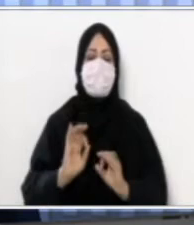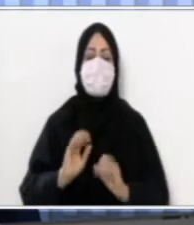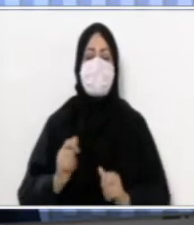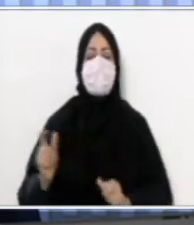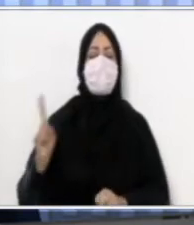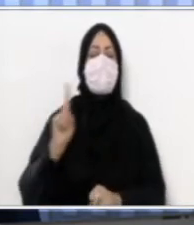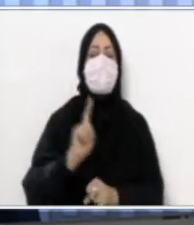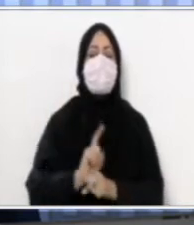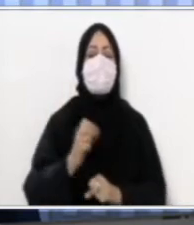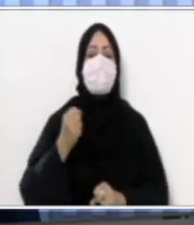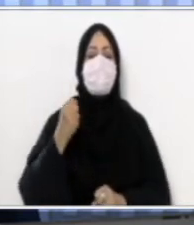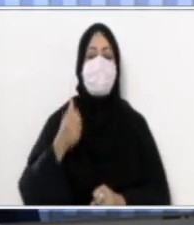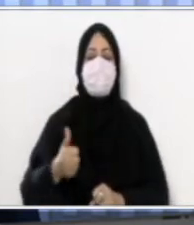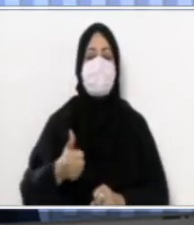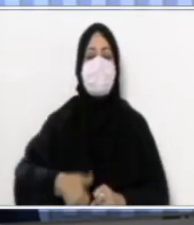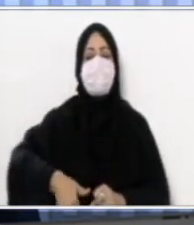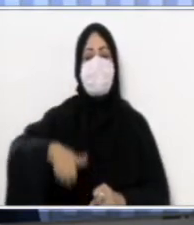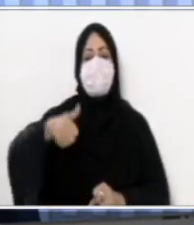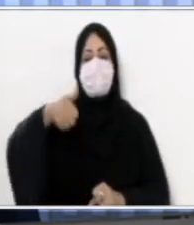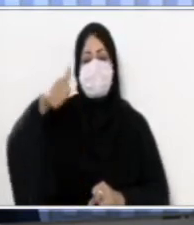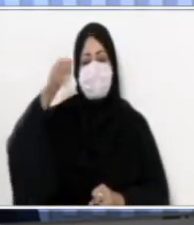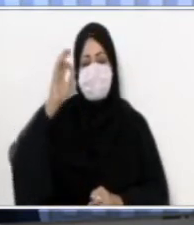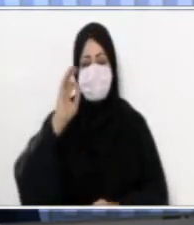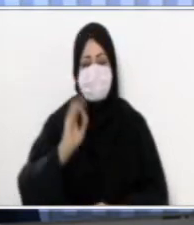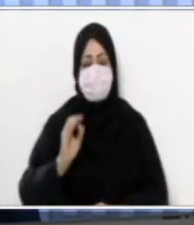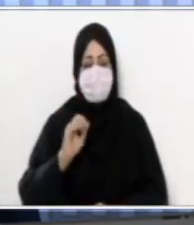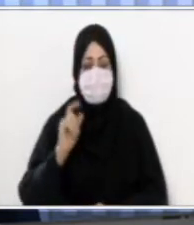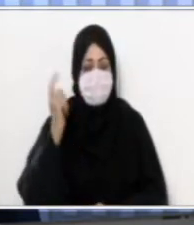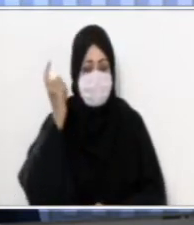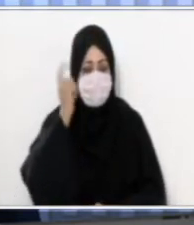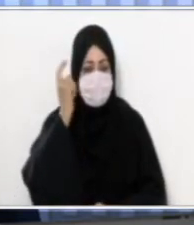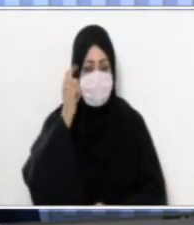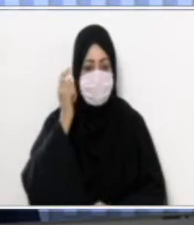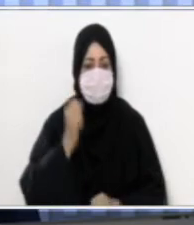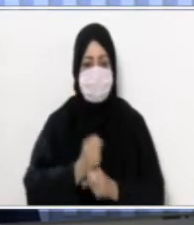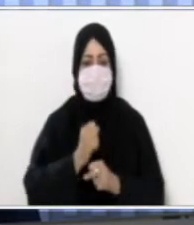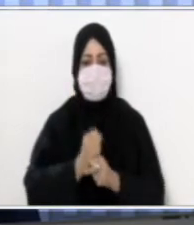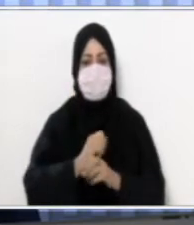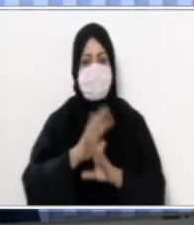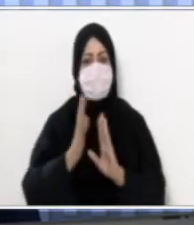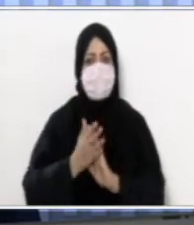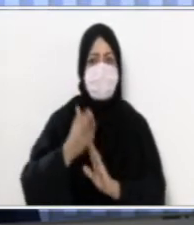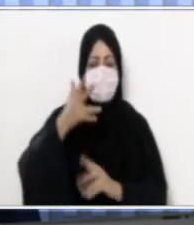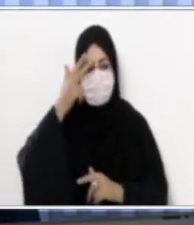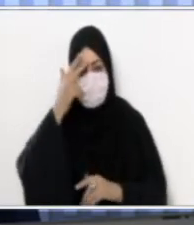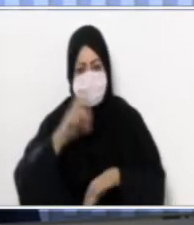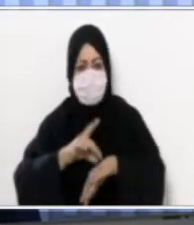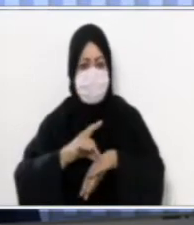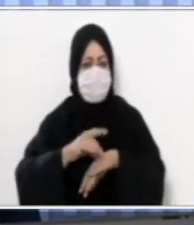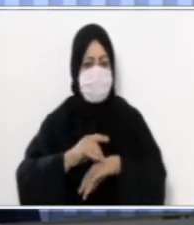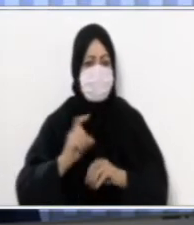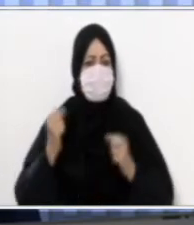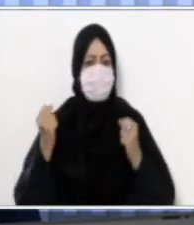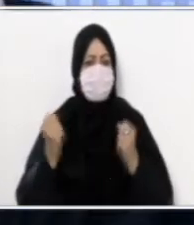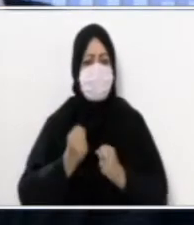وإذا علم العبد فضل هذا الشهر وعظم العبادات فيه، وكيف كان النبي صلى الله